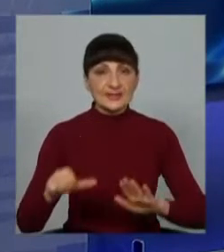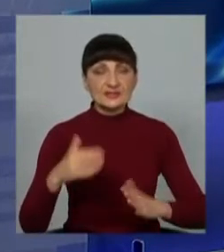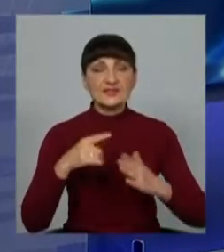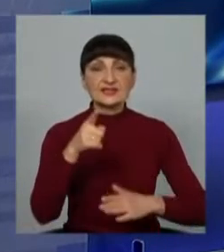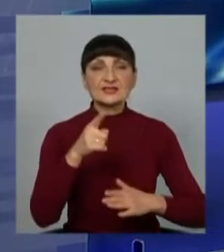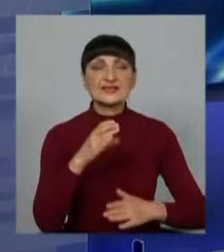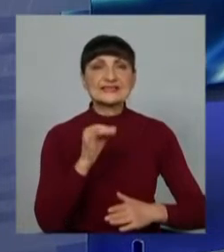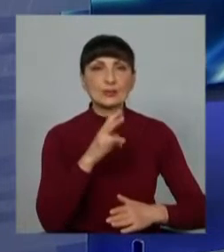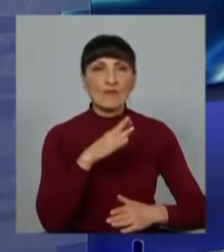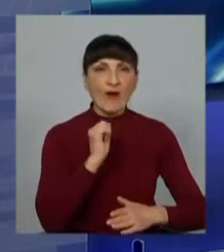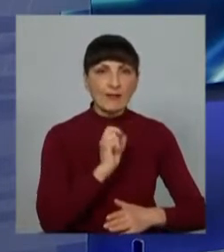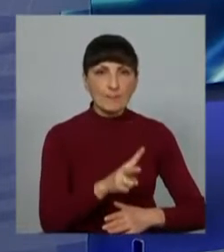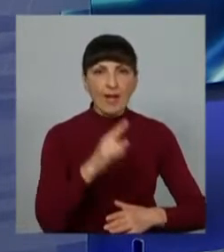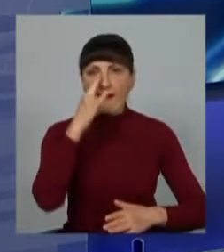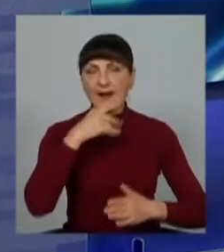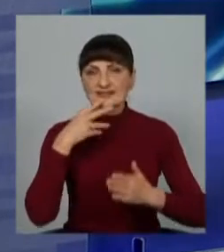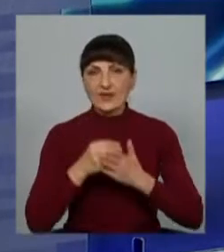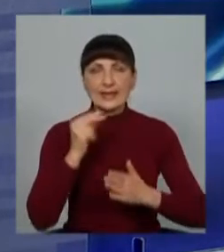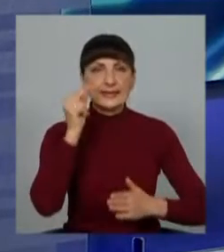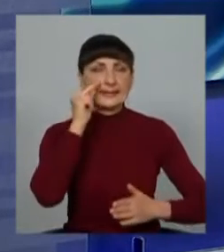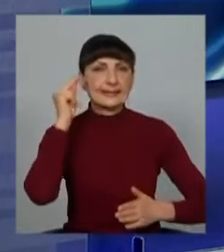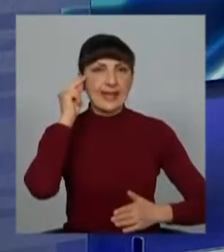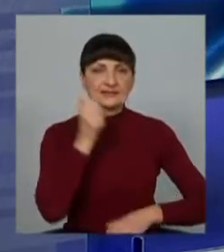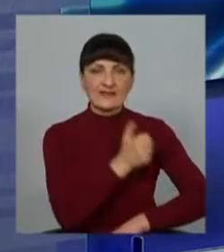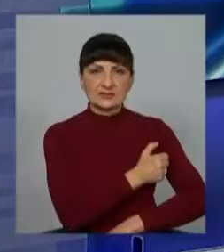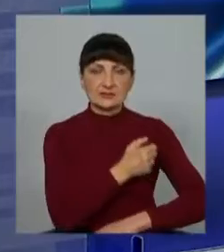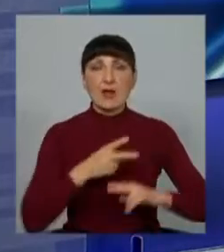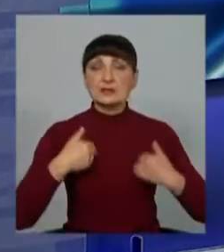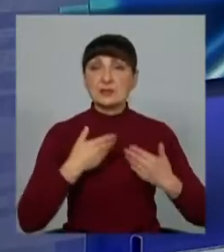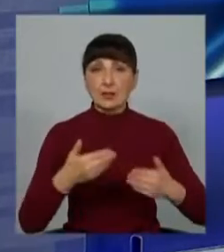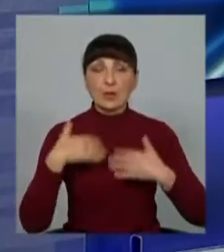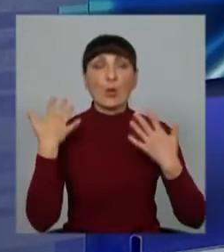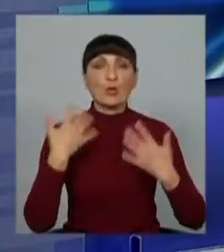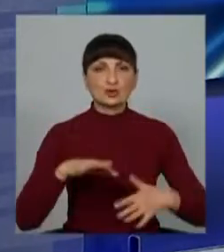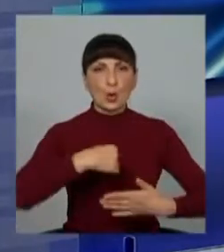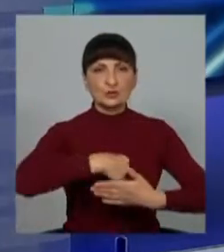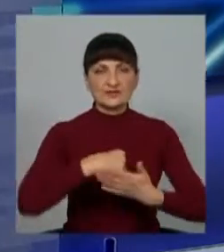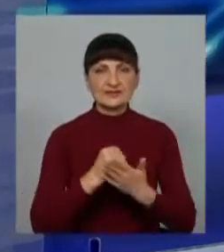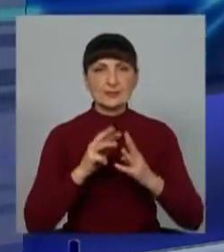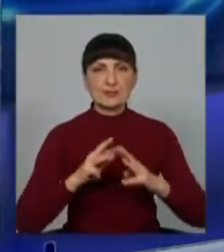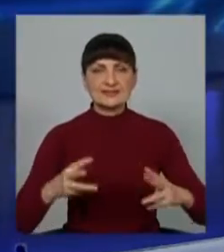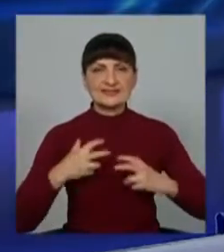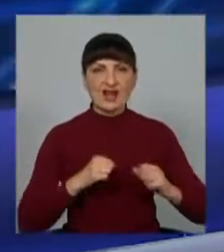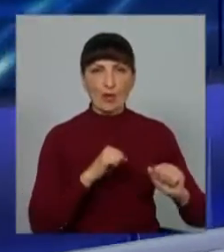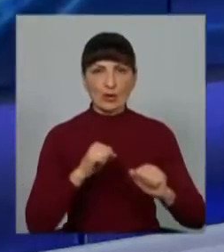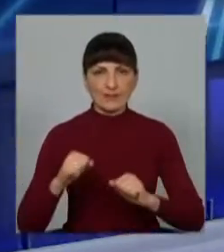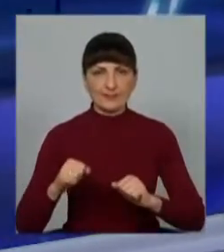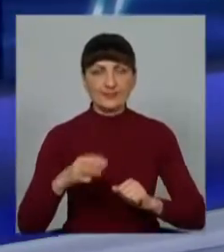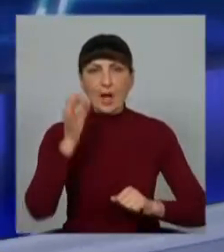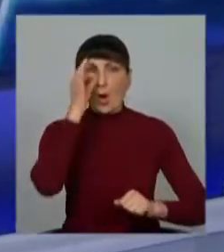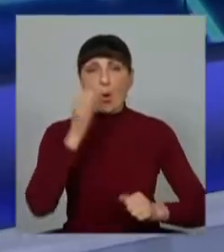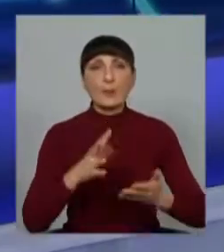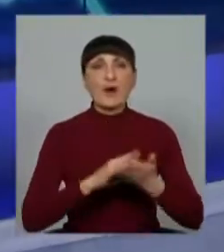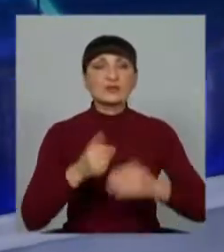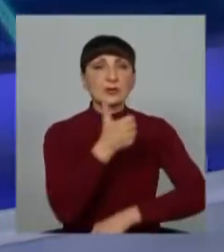получили Синофарм, Коронавак, Хаятвакс и Казковид-Ин. Эти рекомендации уже утвердили в Минздраве. Между тем, опыт